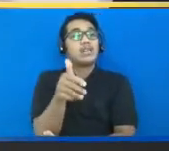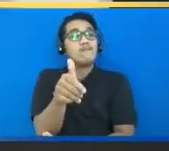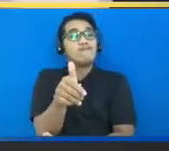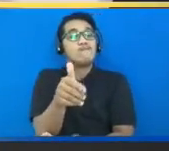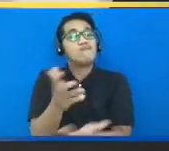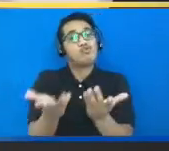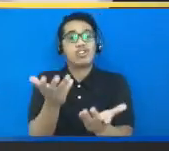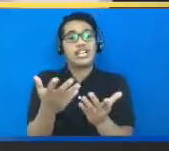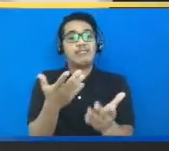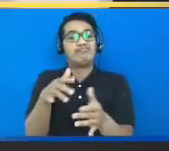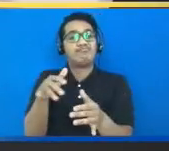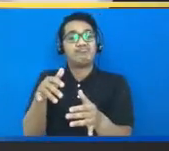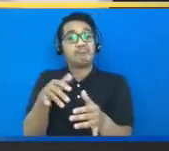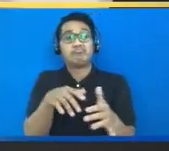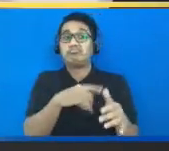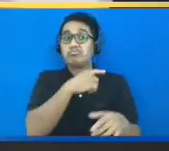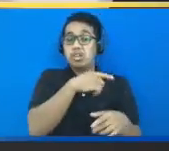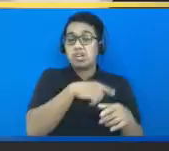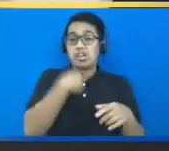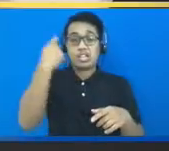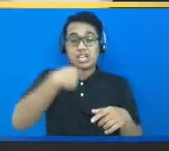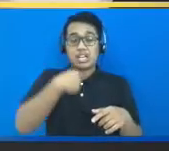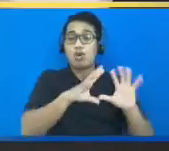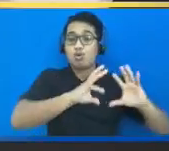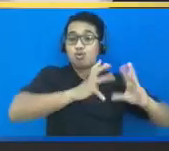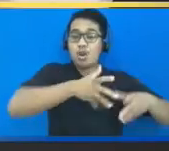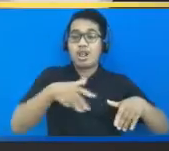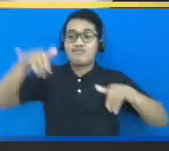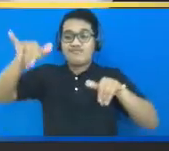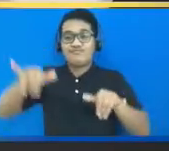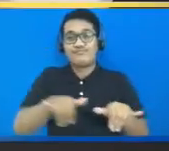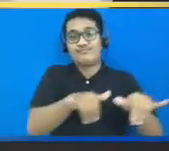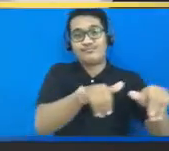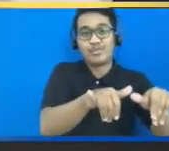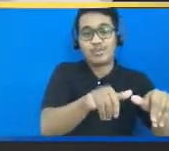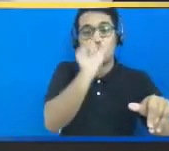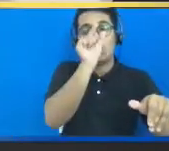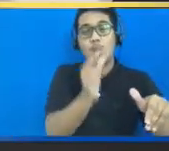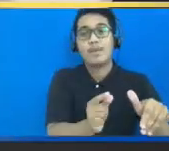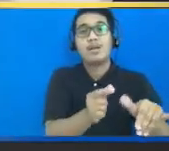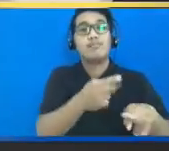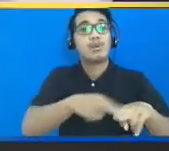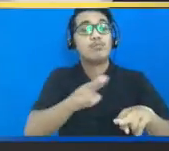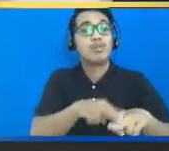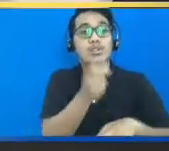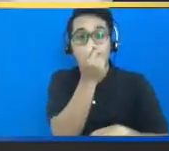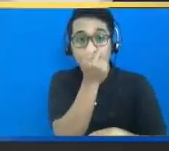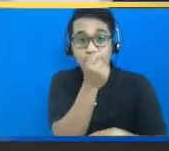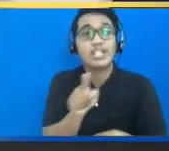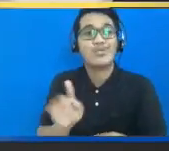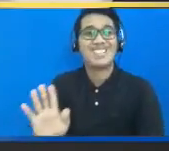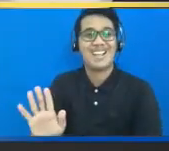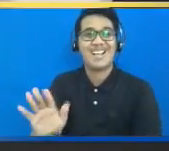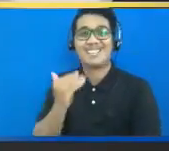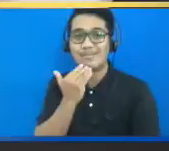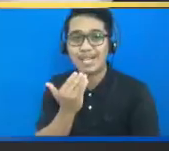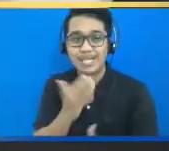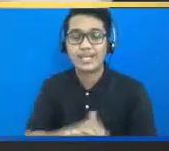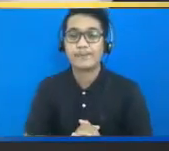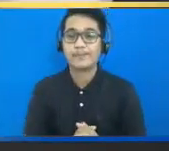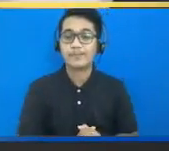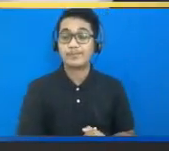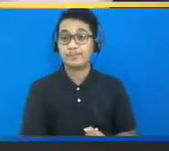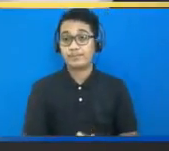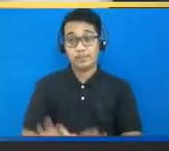dengan tren Global di mana arahnya itu kepada Green recovery mungkin saya berhenti disitu sebagai kecelakaan